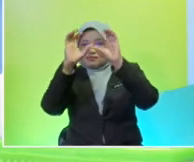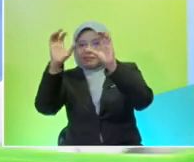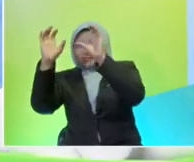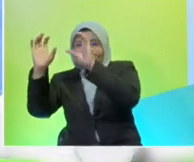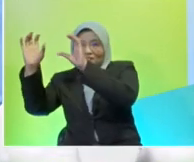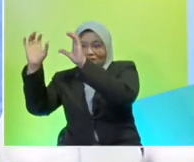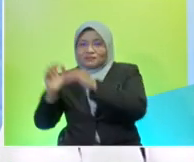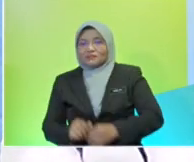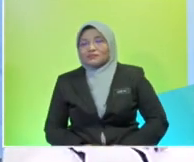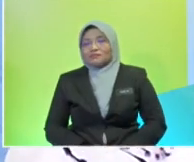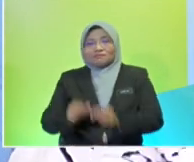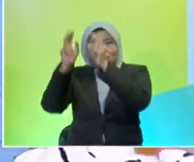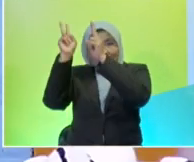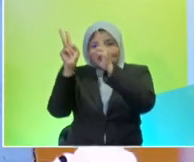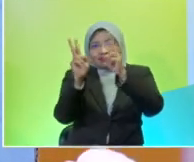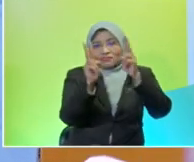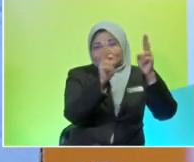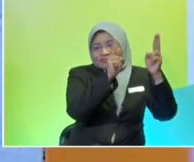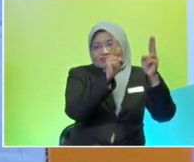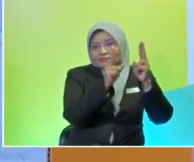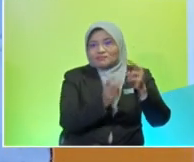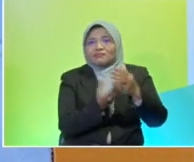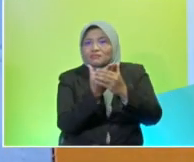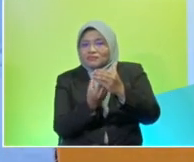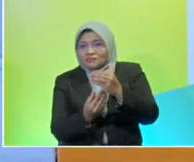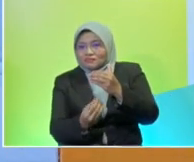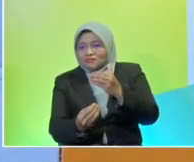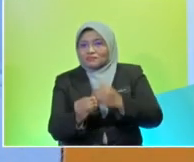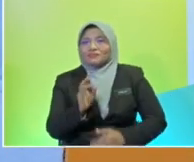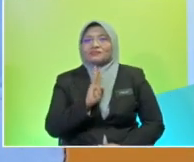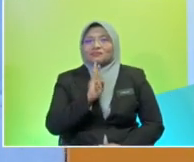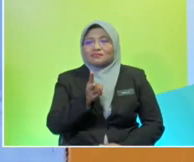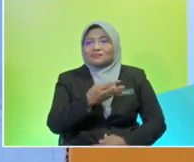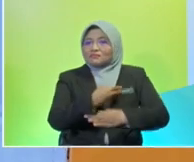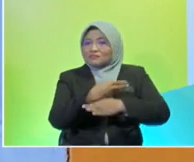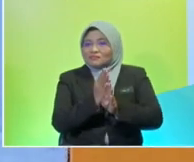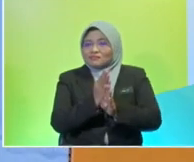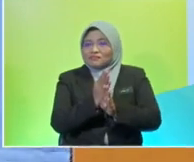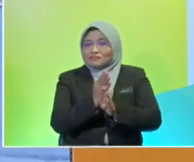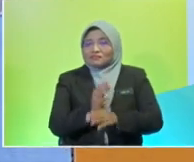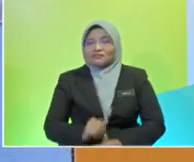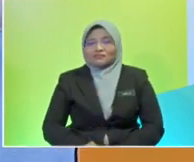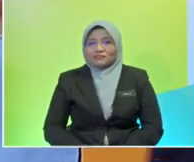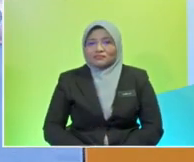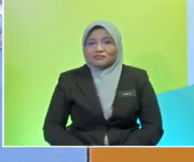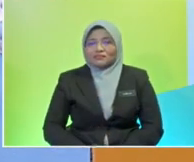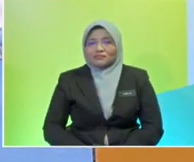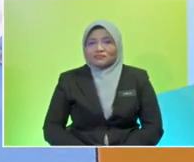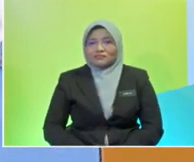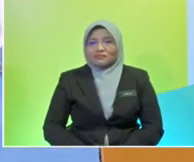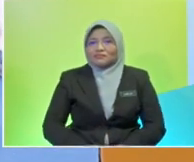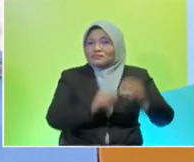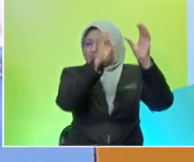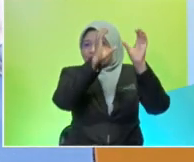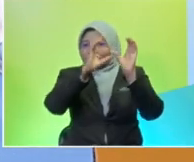udara menyerap titisan air membentuk awan mendung naik ke atasnya Kenapa awan